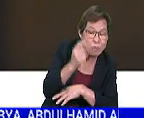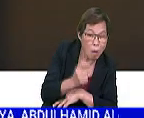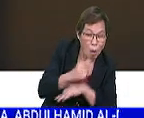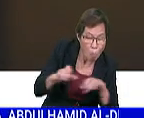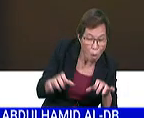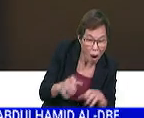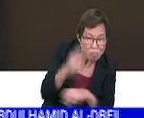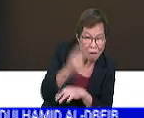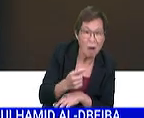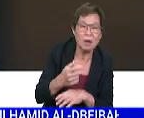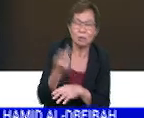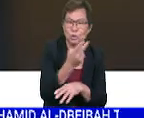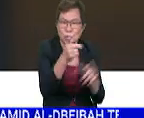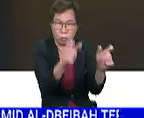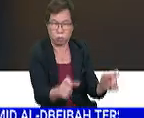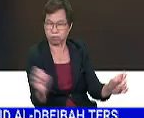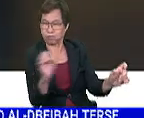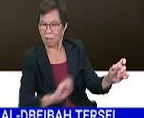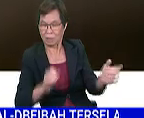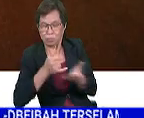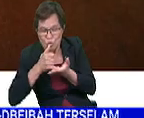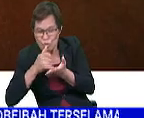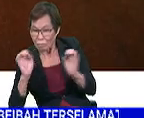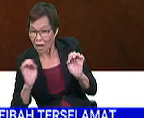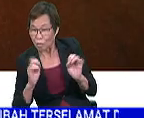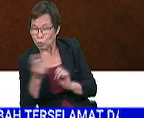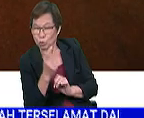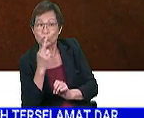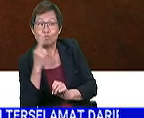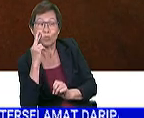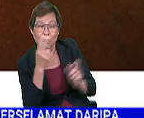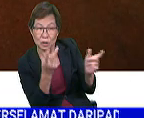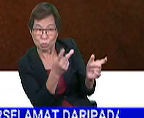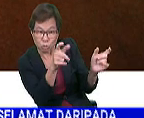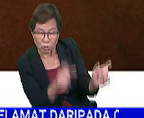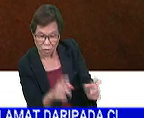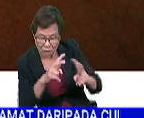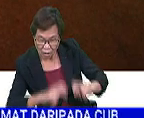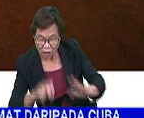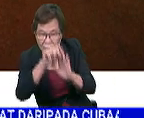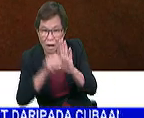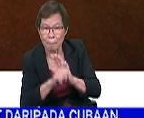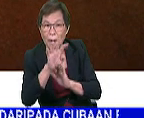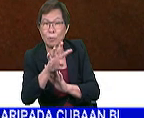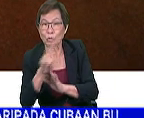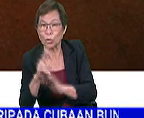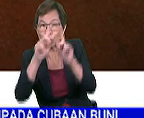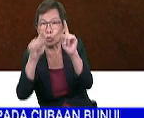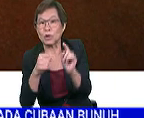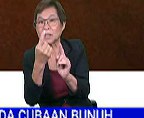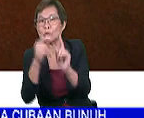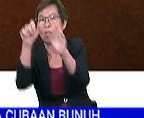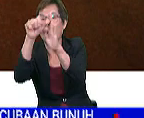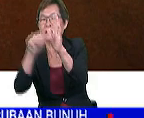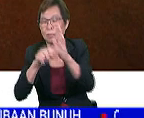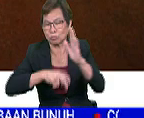dijalankan mendapati kedua-duanya negatif dadah keduua remaja berkenaan disiasat di bawah seksyen 421